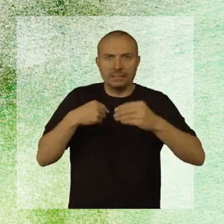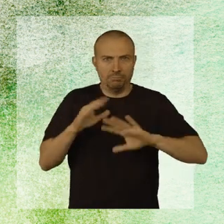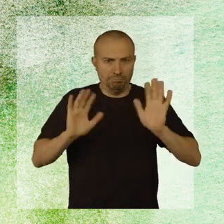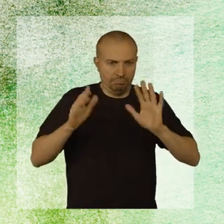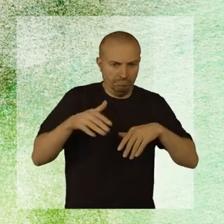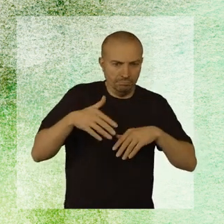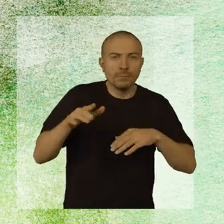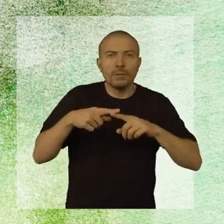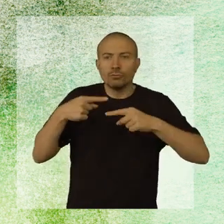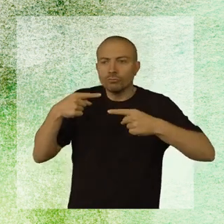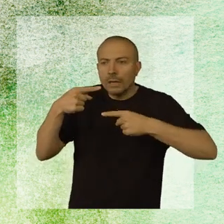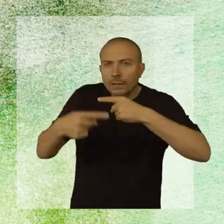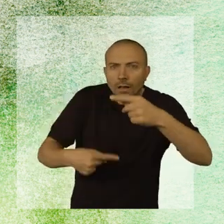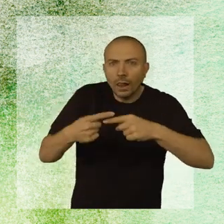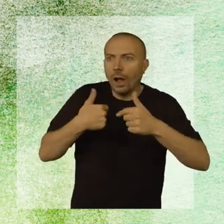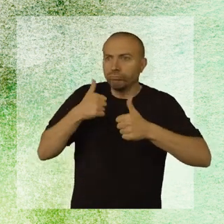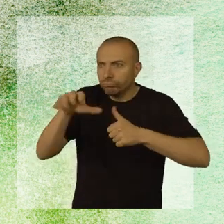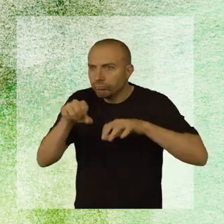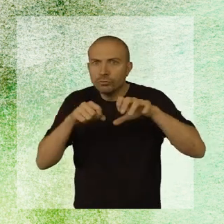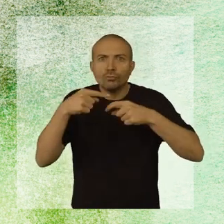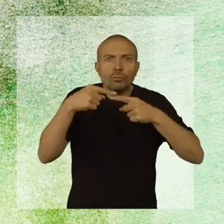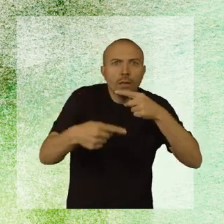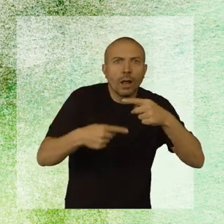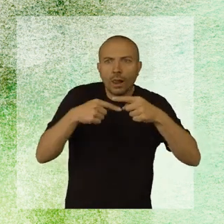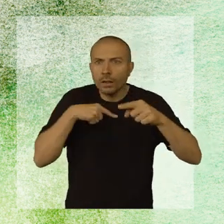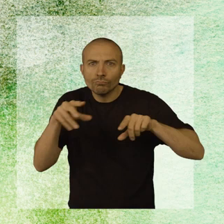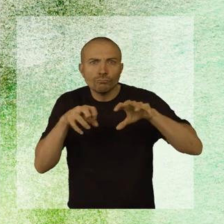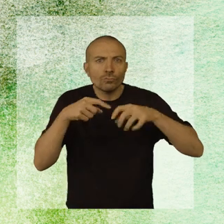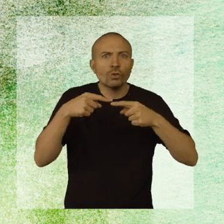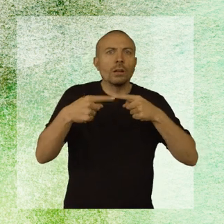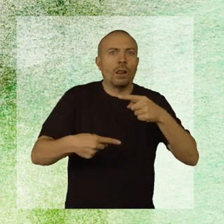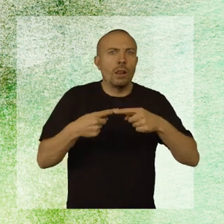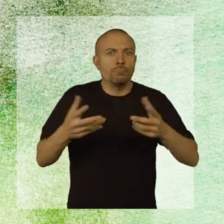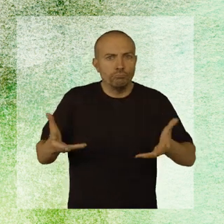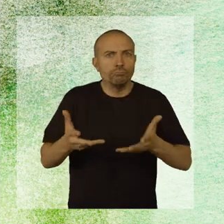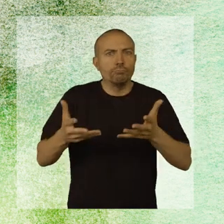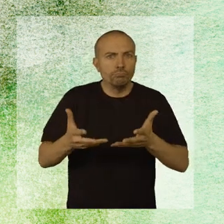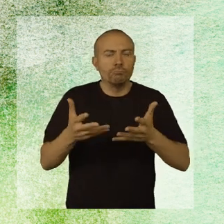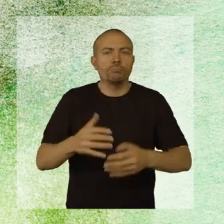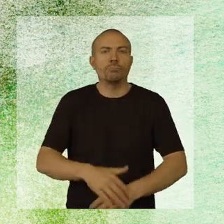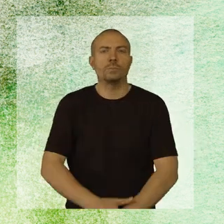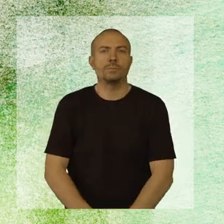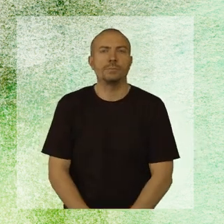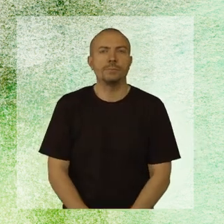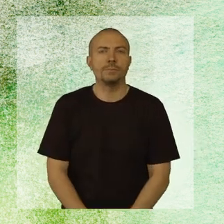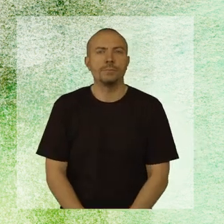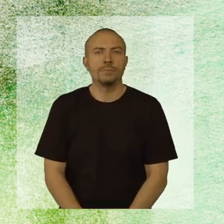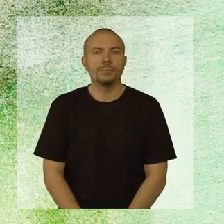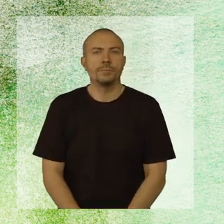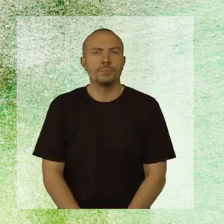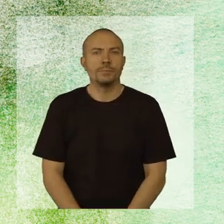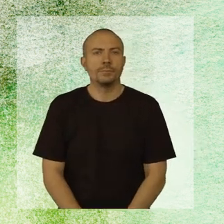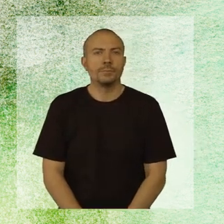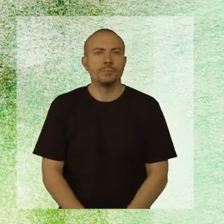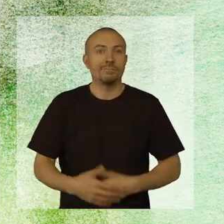then I don't use anything but plastic, so mainly I